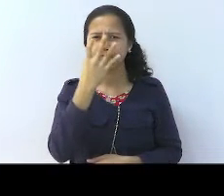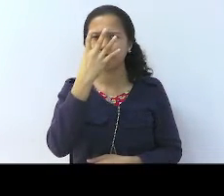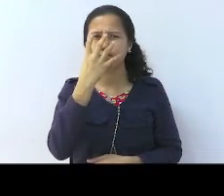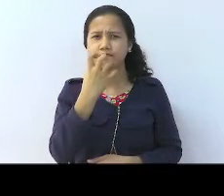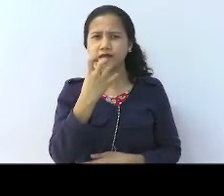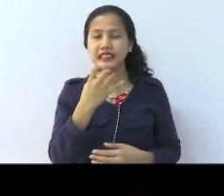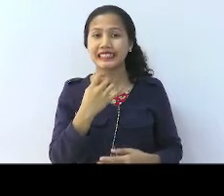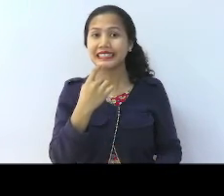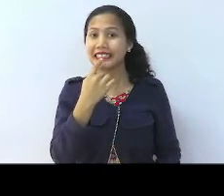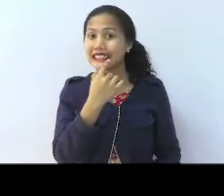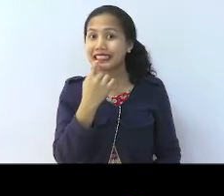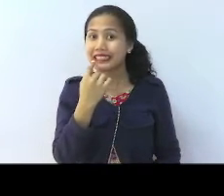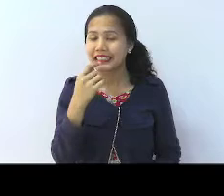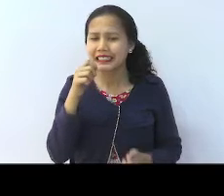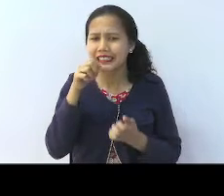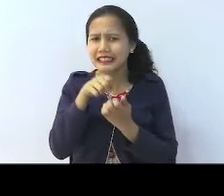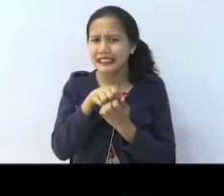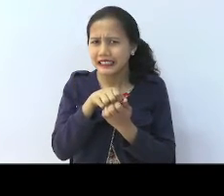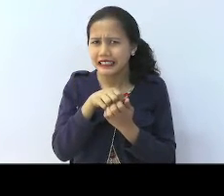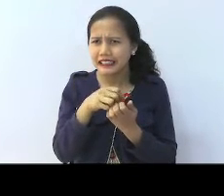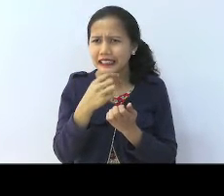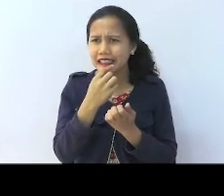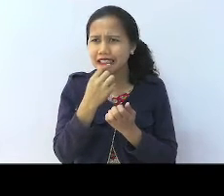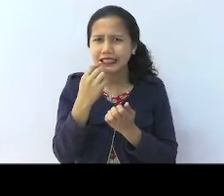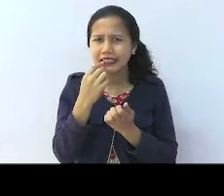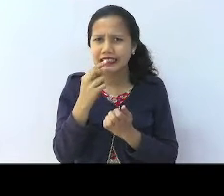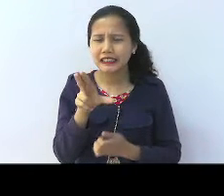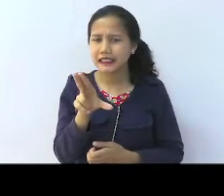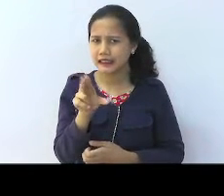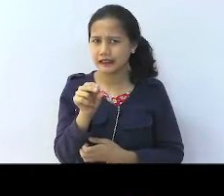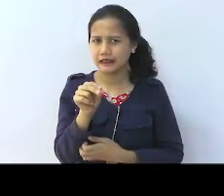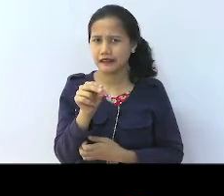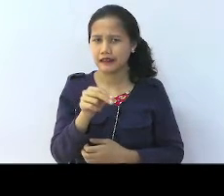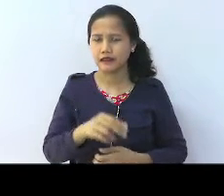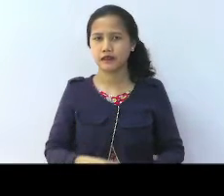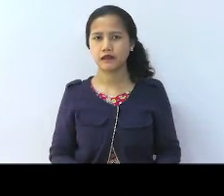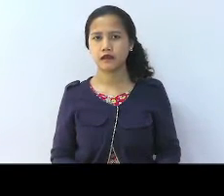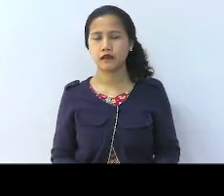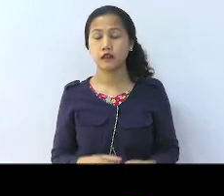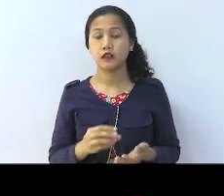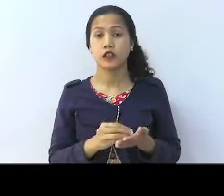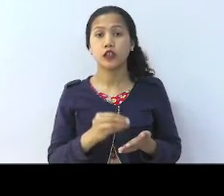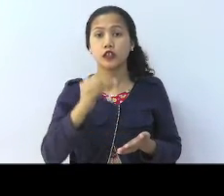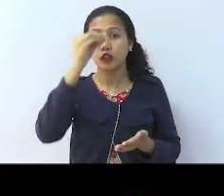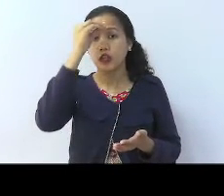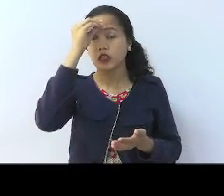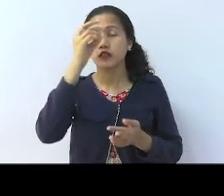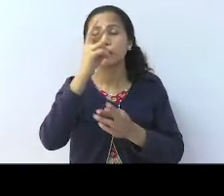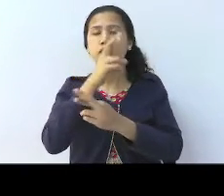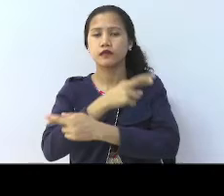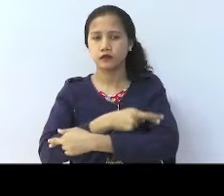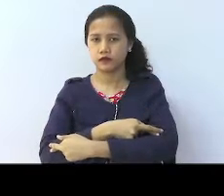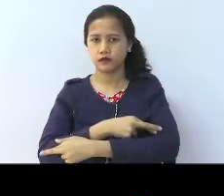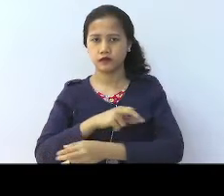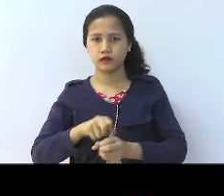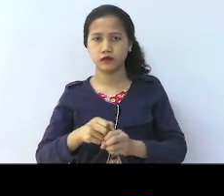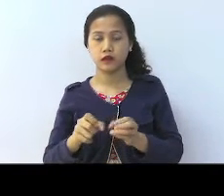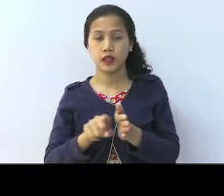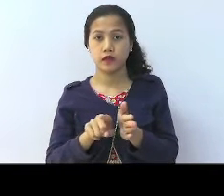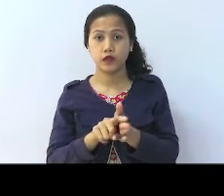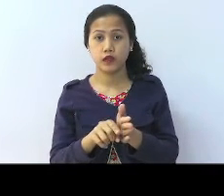Huwag parating nakapanggigil ang panga. Yung parating parang galit o parating ang galit